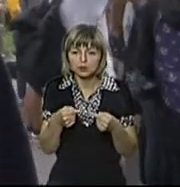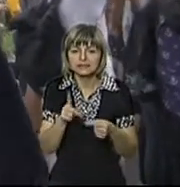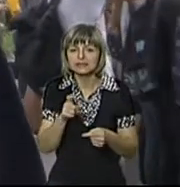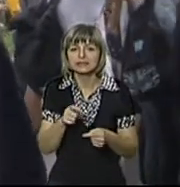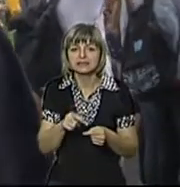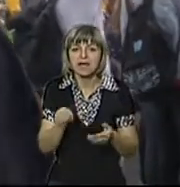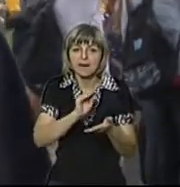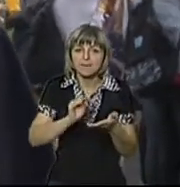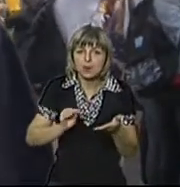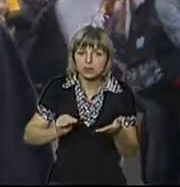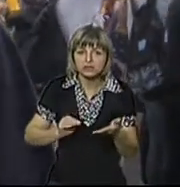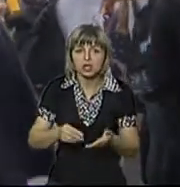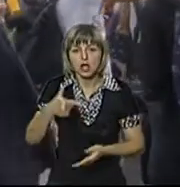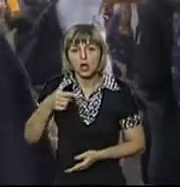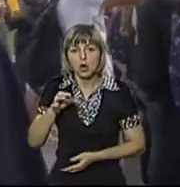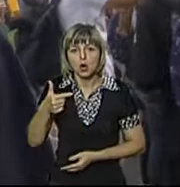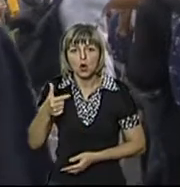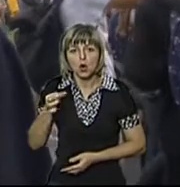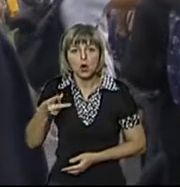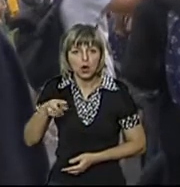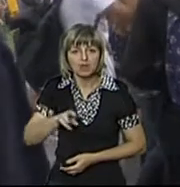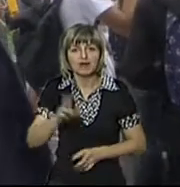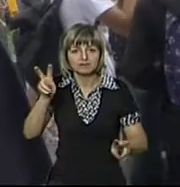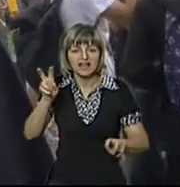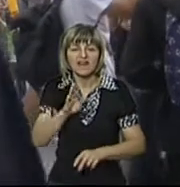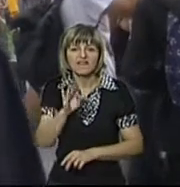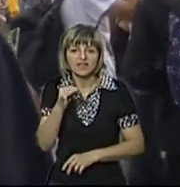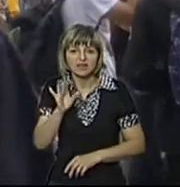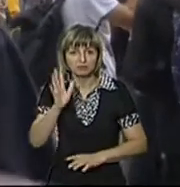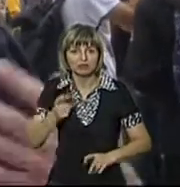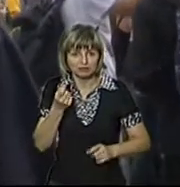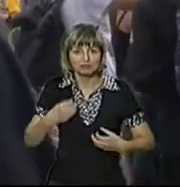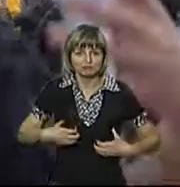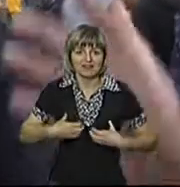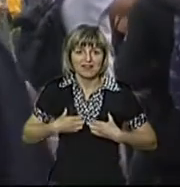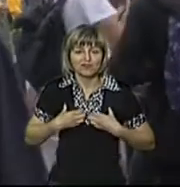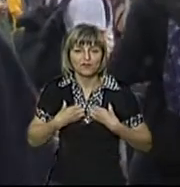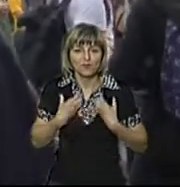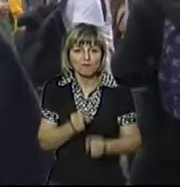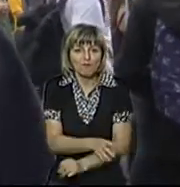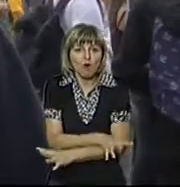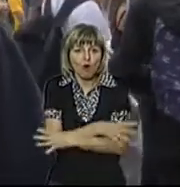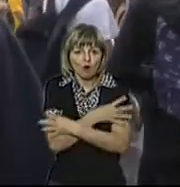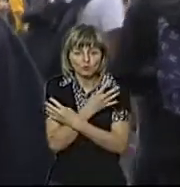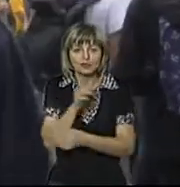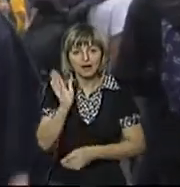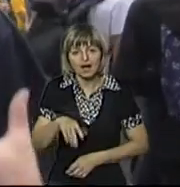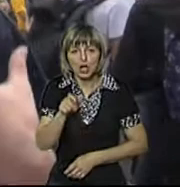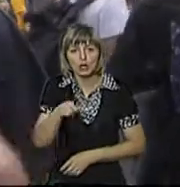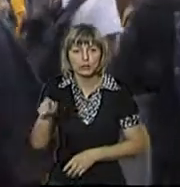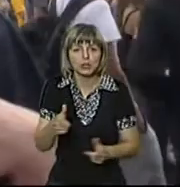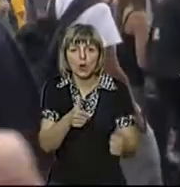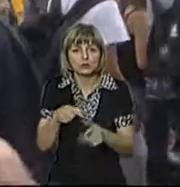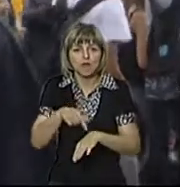мотивами «Вій», ну, Гоголя «Вій», тобто буде моторошно і нехай люди, тобто вже готуються